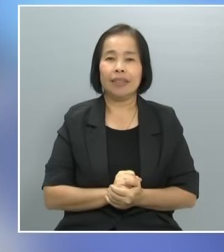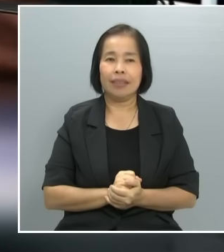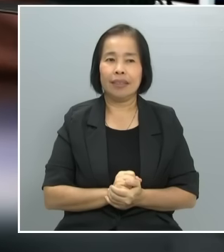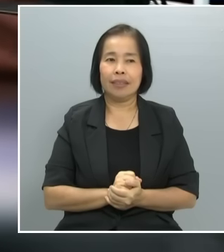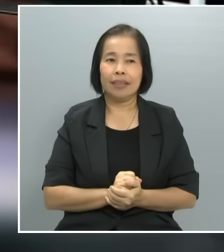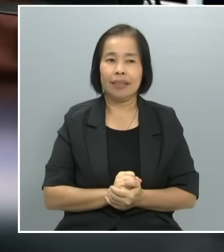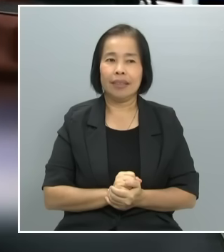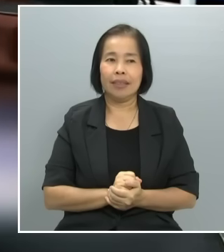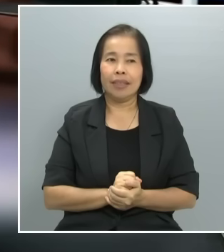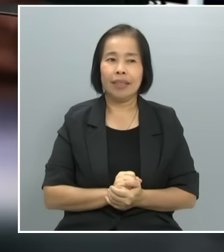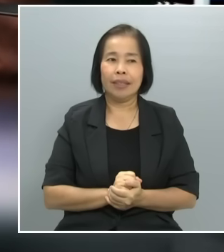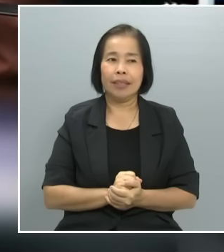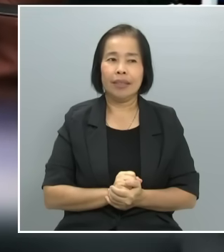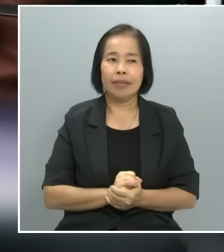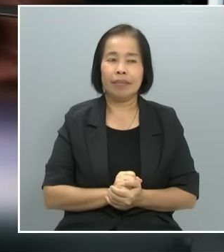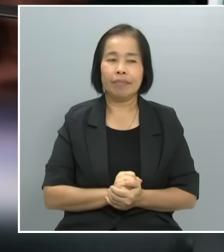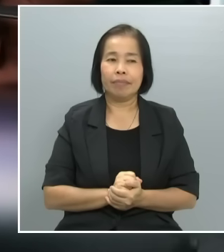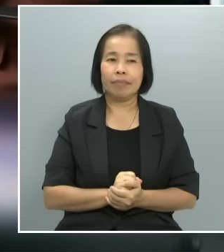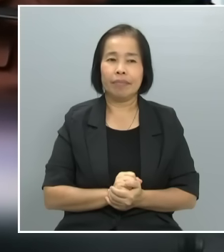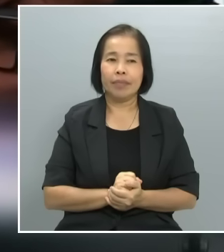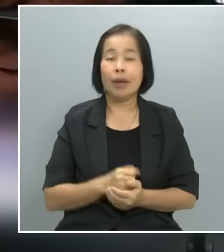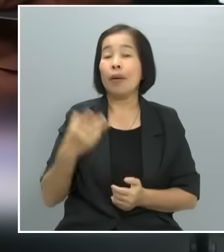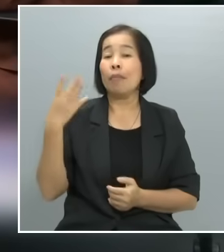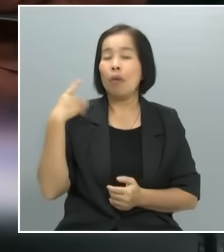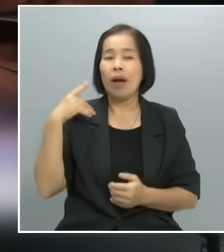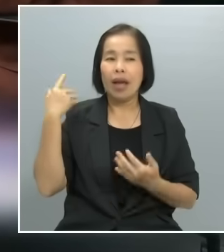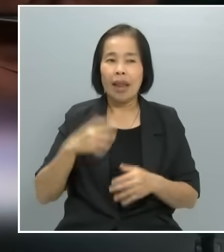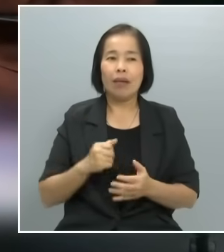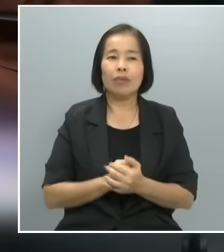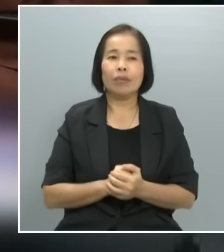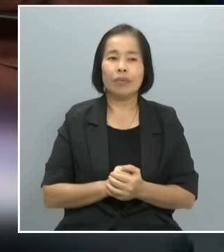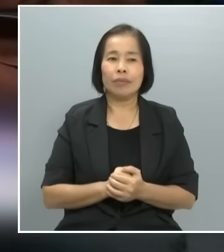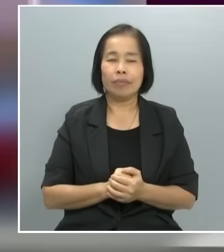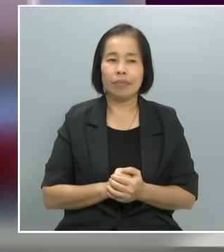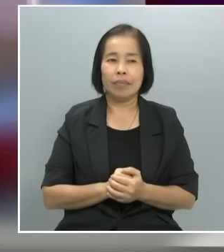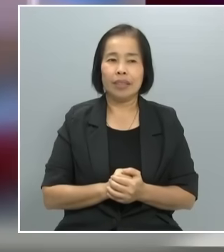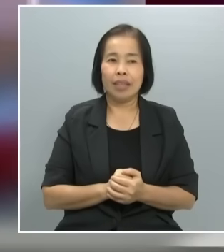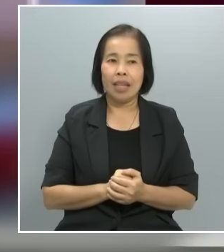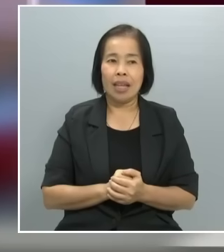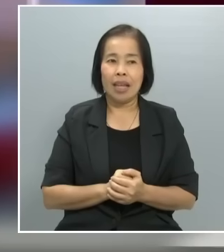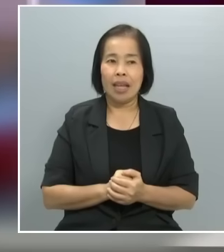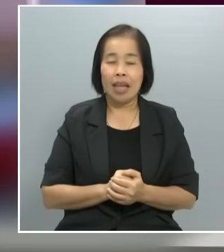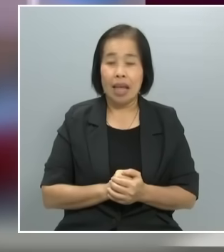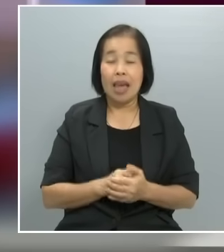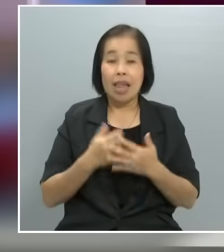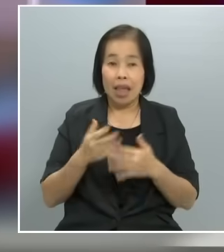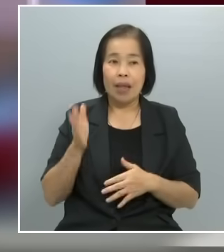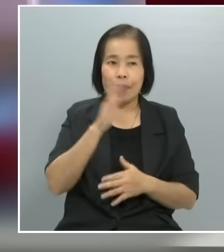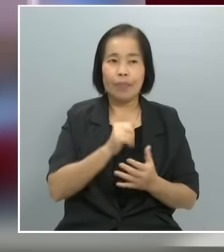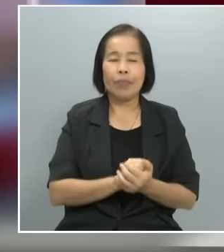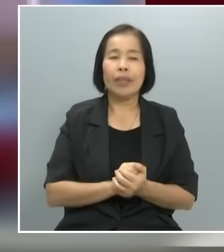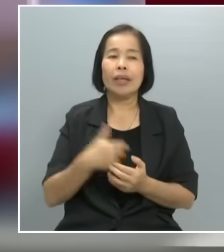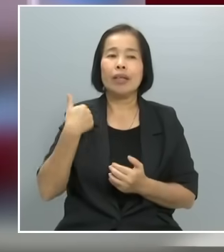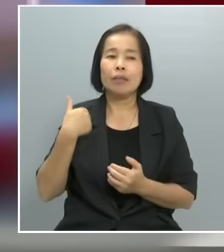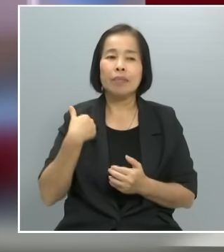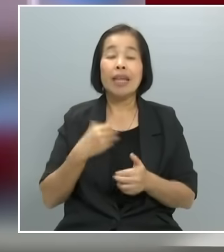โบ ค่ะ เนี่ยมาหมดเลยเมื่อวานแล้วชื่อเขาจริงๆด้วยทีนี้ลองไปดูฝั่งของทางฝั่งโค้ชเล็กหน่อยนะฮะ